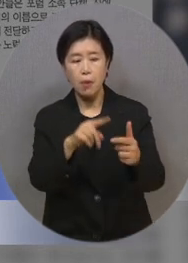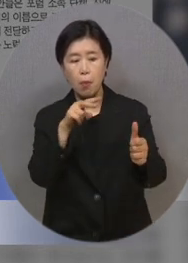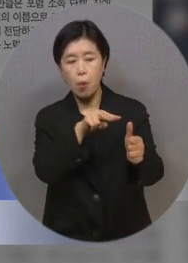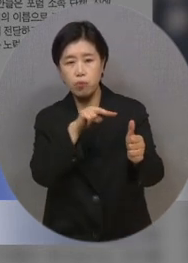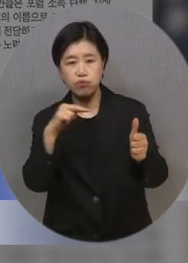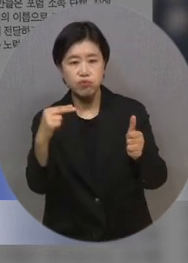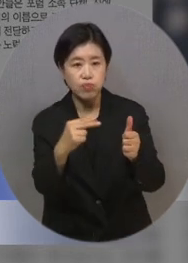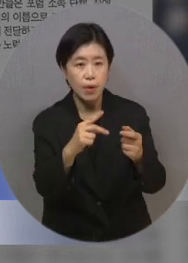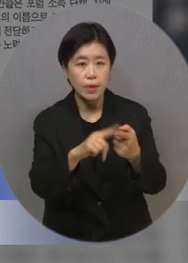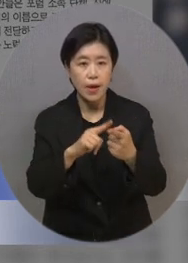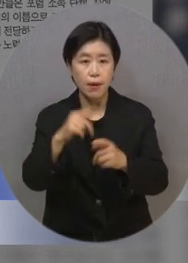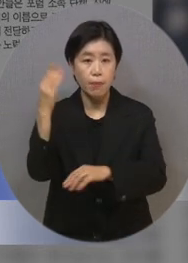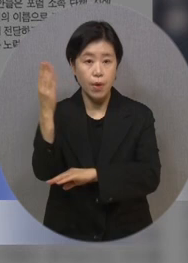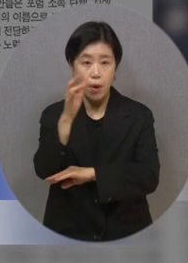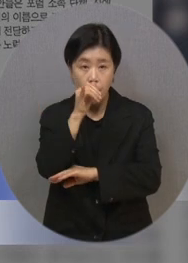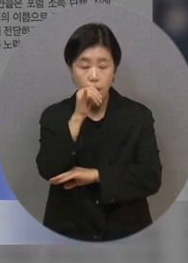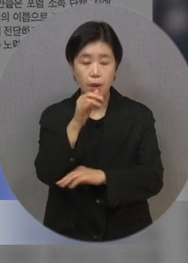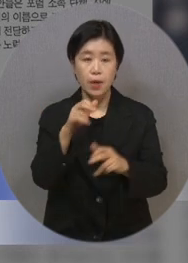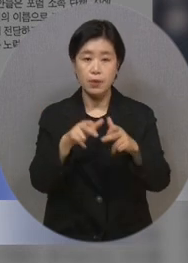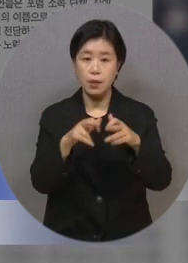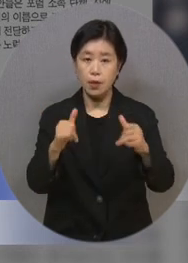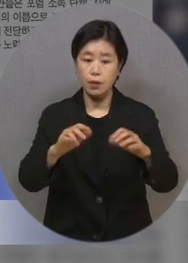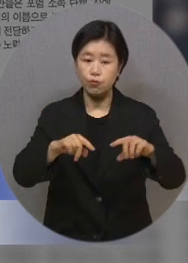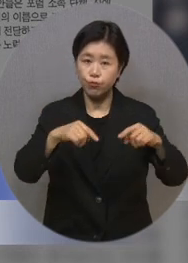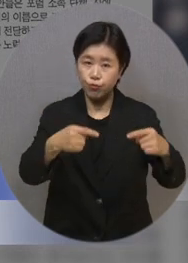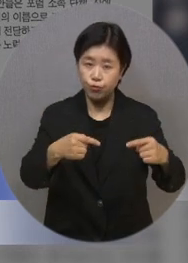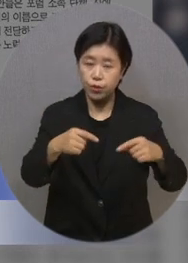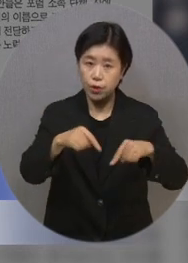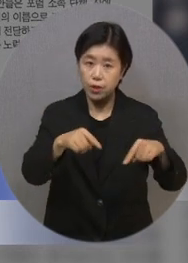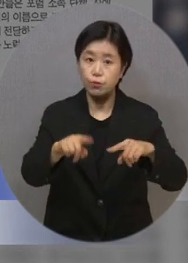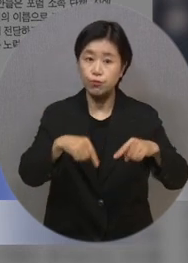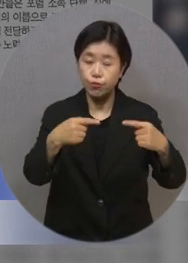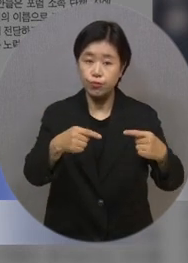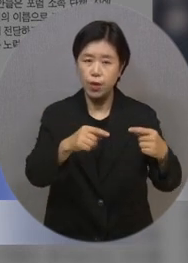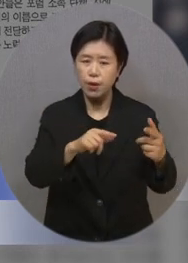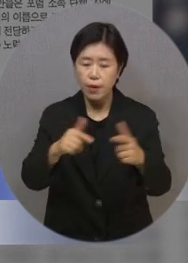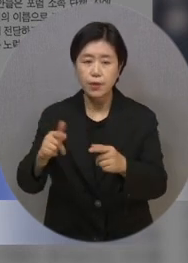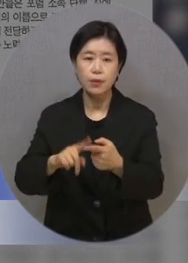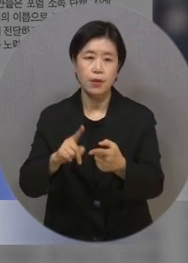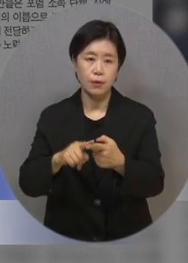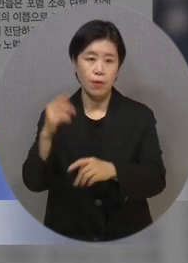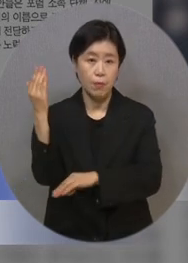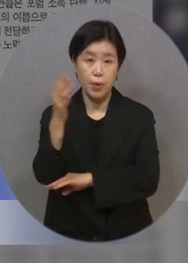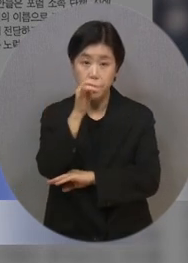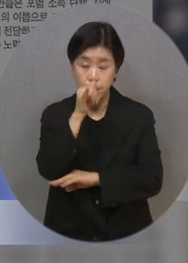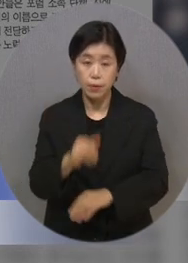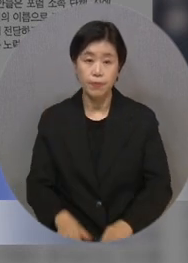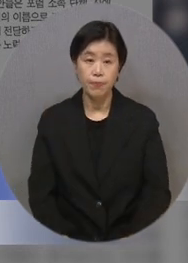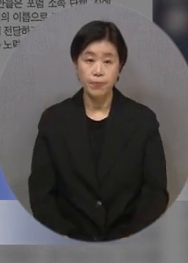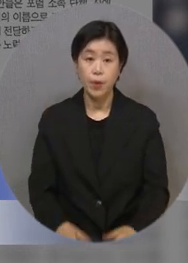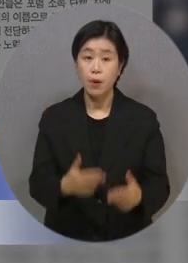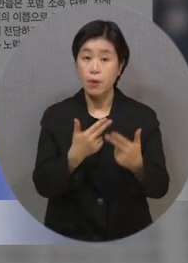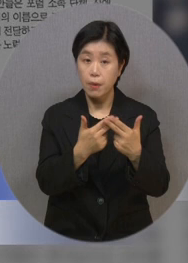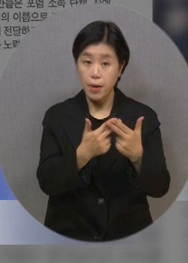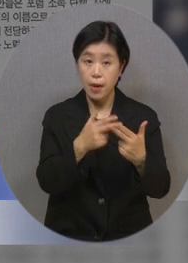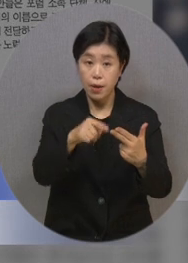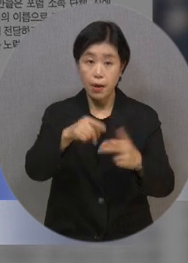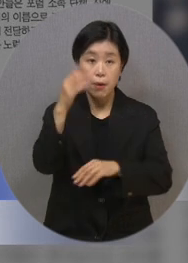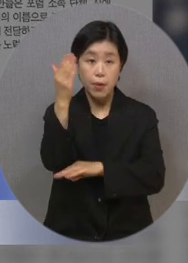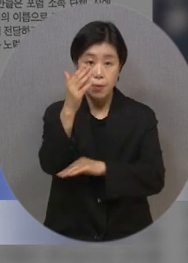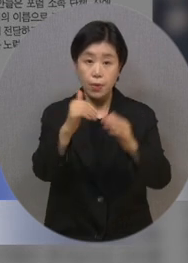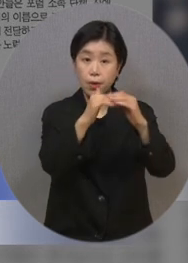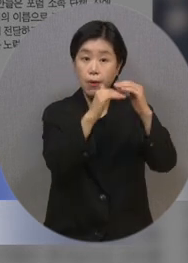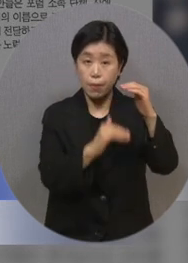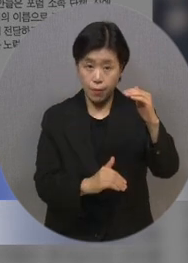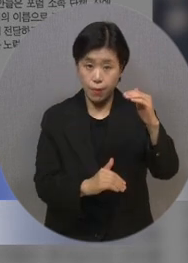장애인 정치권 보 주거 권리 보장 등의 발표가 이어졌다고 합니다 협회는 이번 성과 발표 내용을